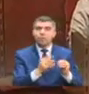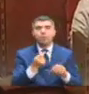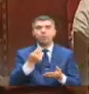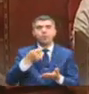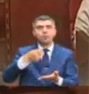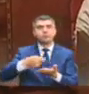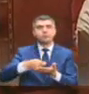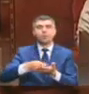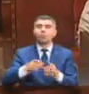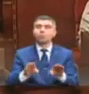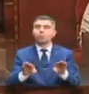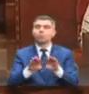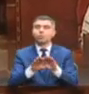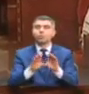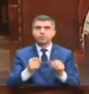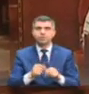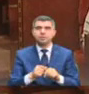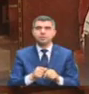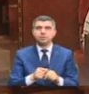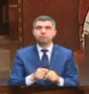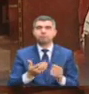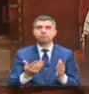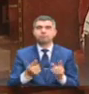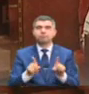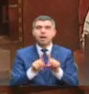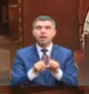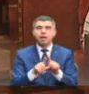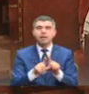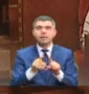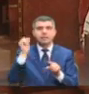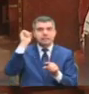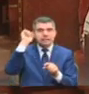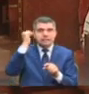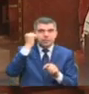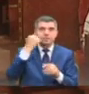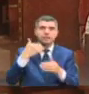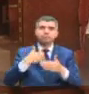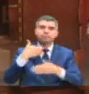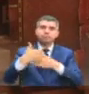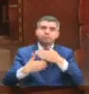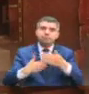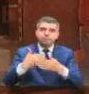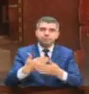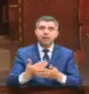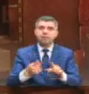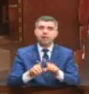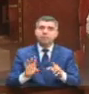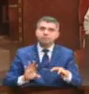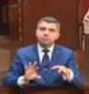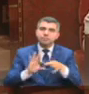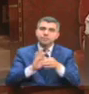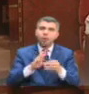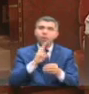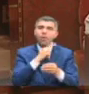هو الهدف التربوي تكوين الأجيال والمساهمة مع القطاع العام في